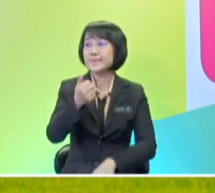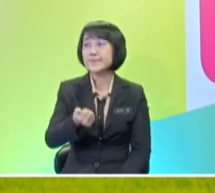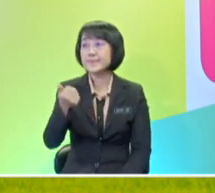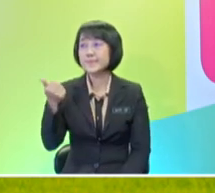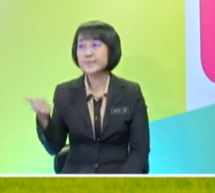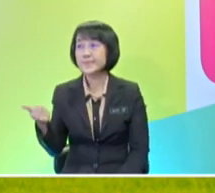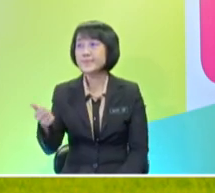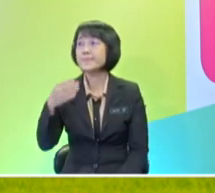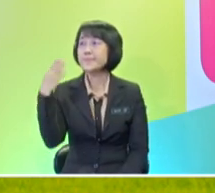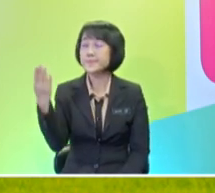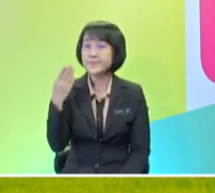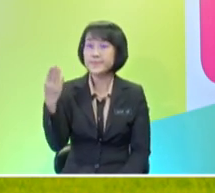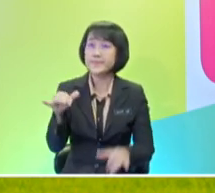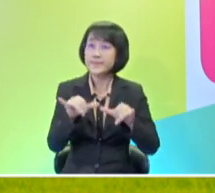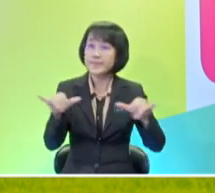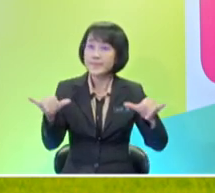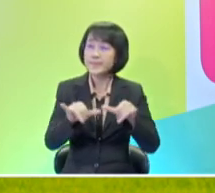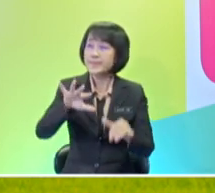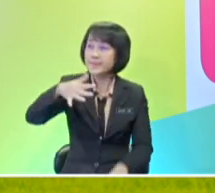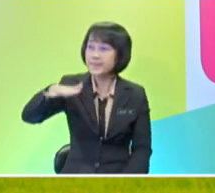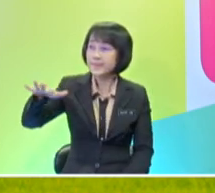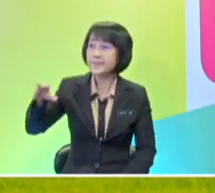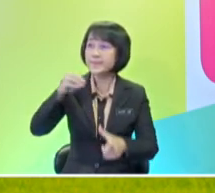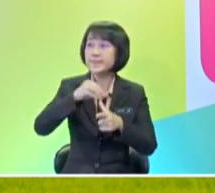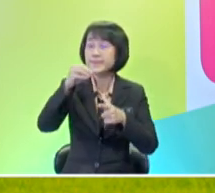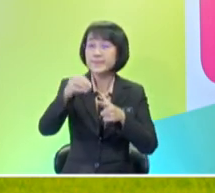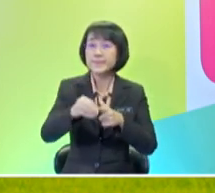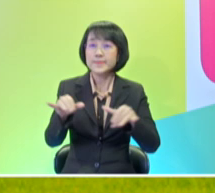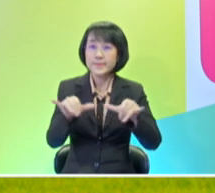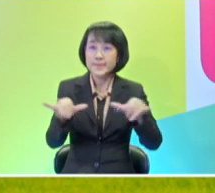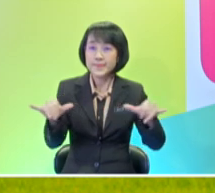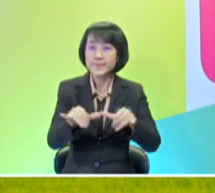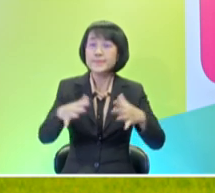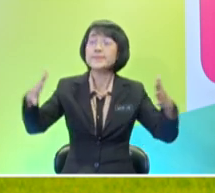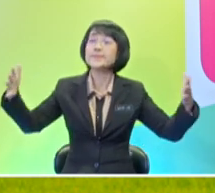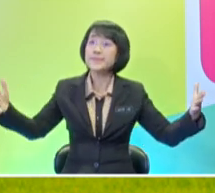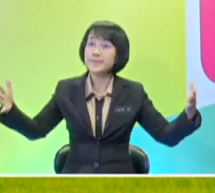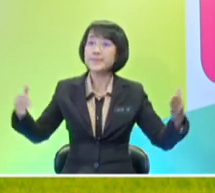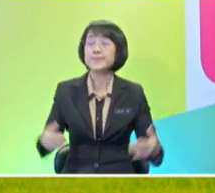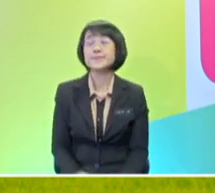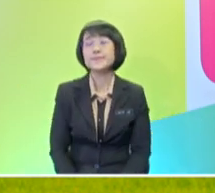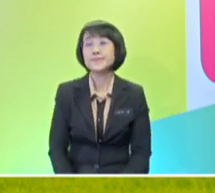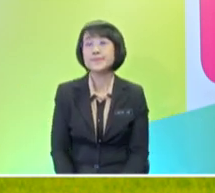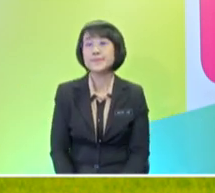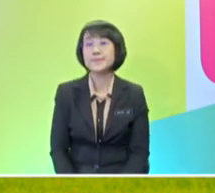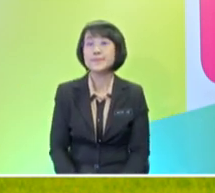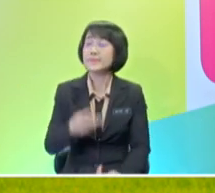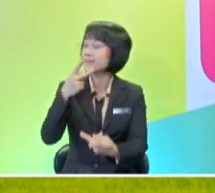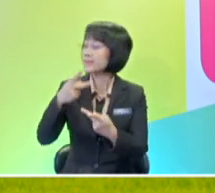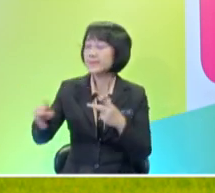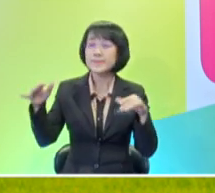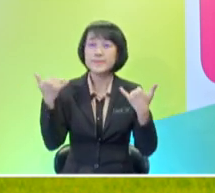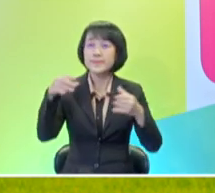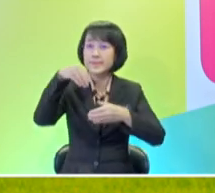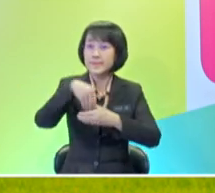yang kebiasaannya ber sederhana atau bersaing besar Hani sebagai tidak boleh dimain di Ancol sebab peralatan